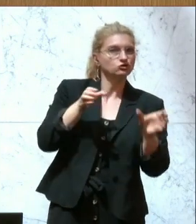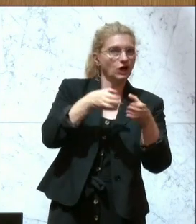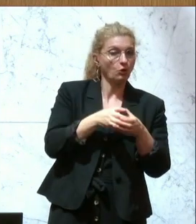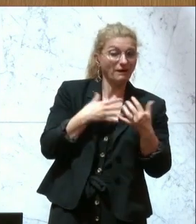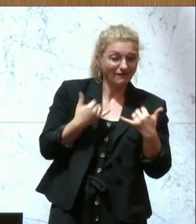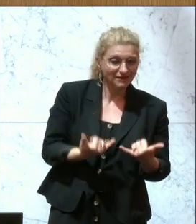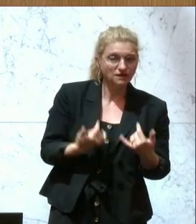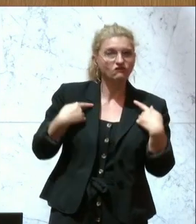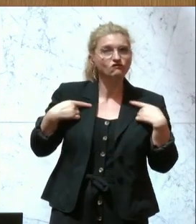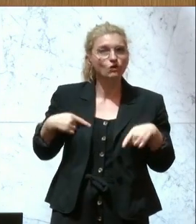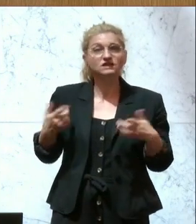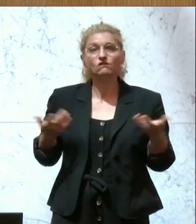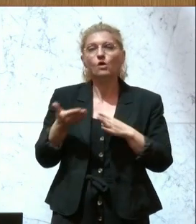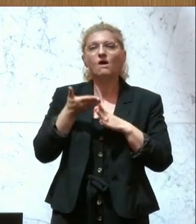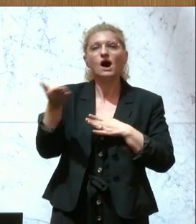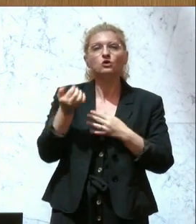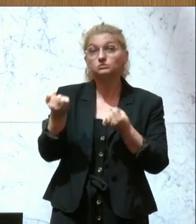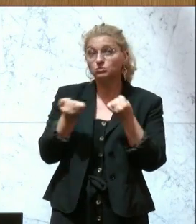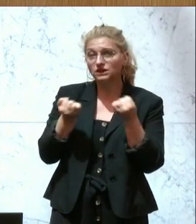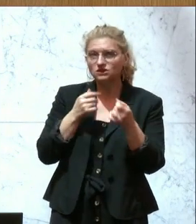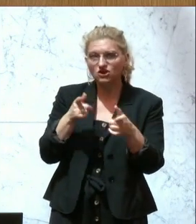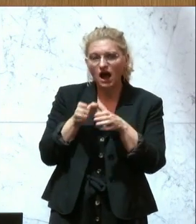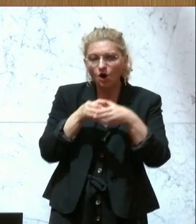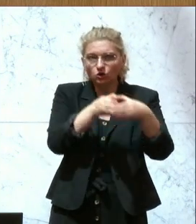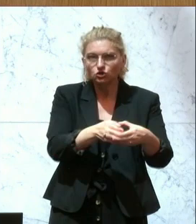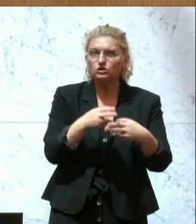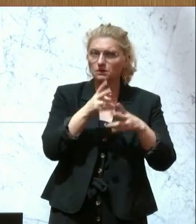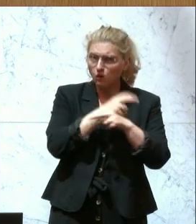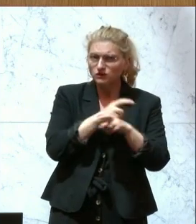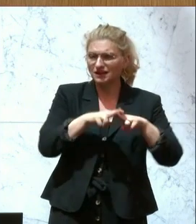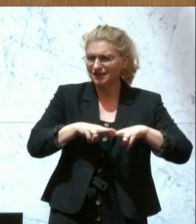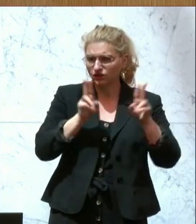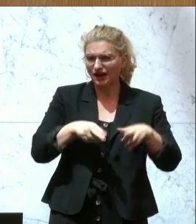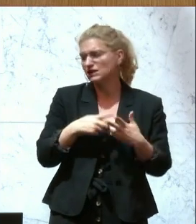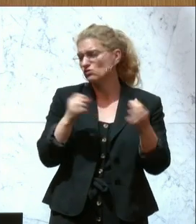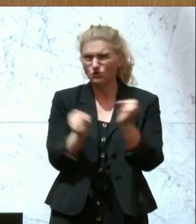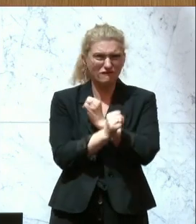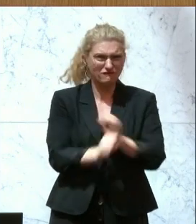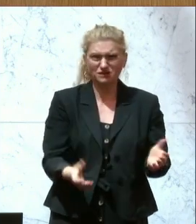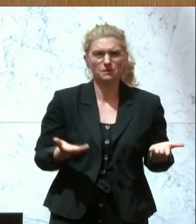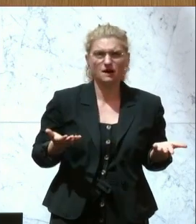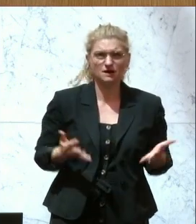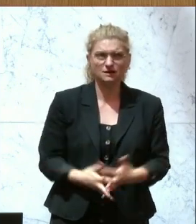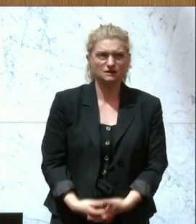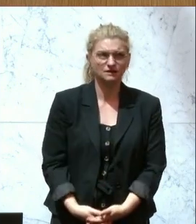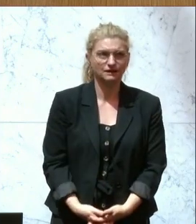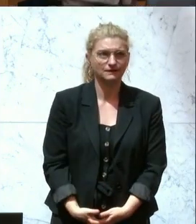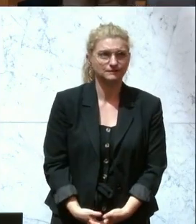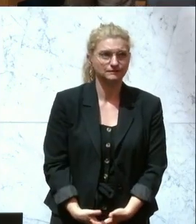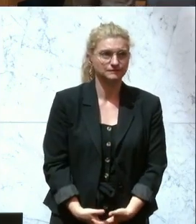jetzt den Vorsitz im Außenpolitischen Ausschuss des österreichischen Nationalrates. Das ist ja unpackbar.